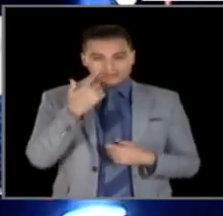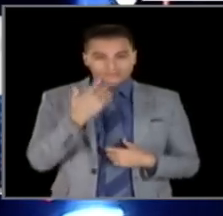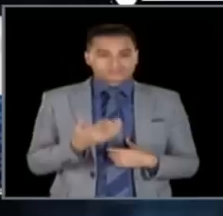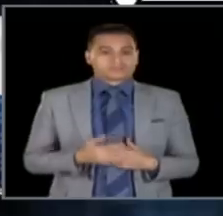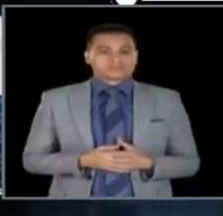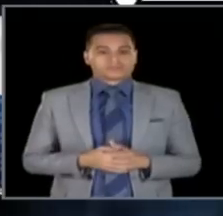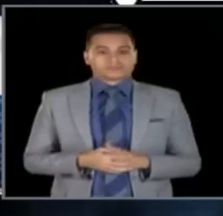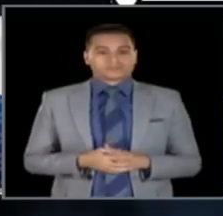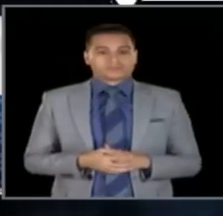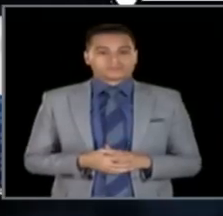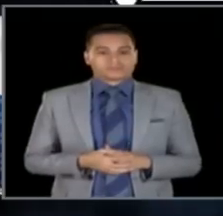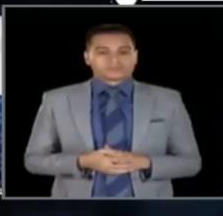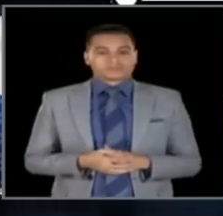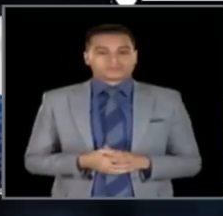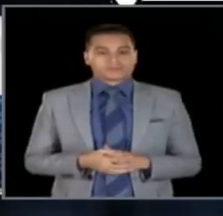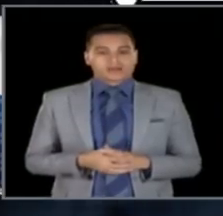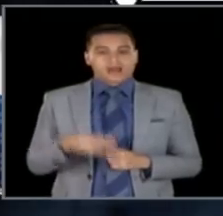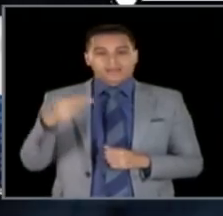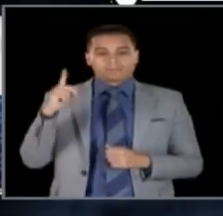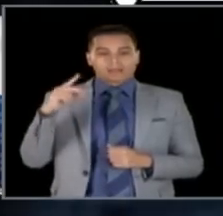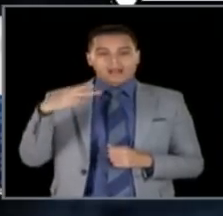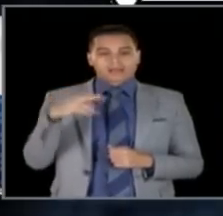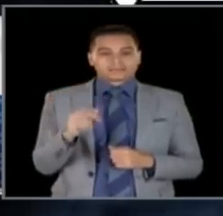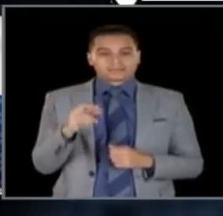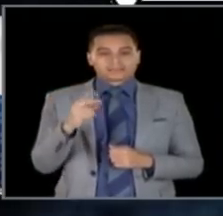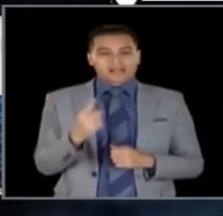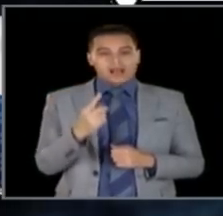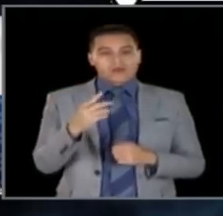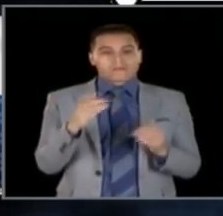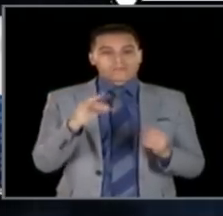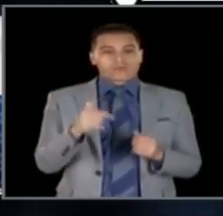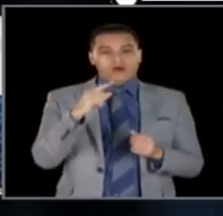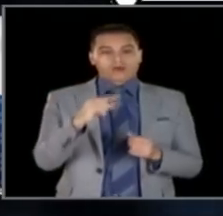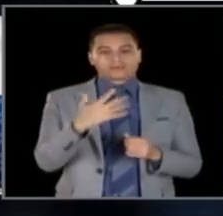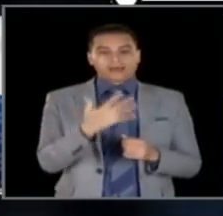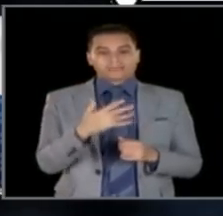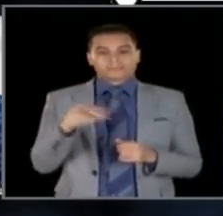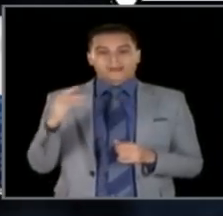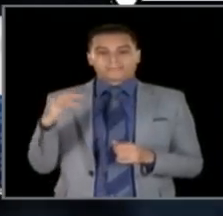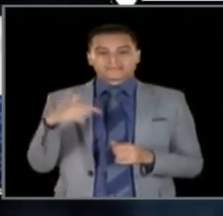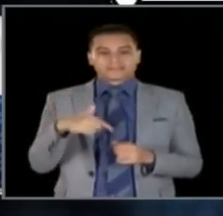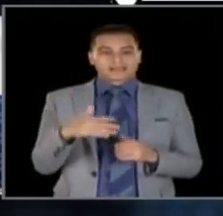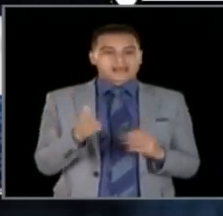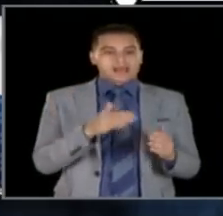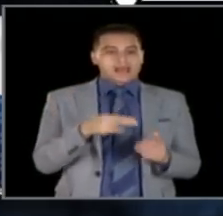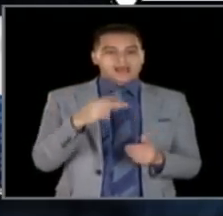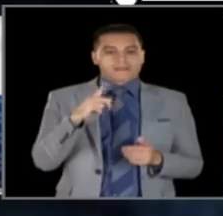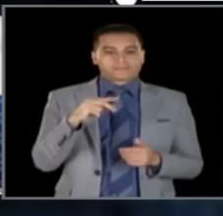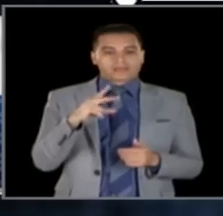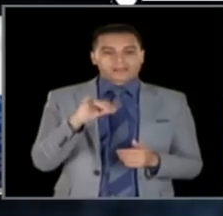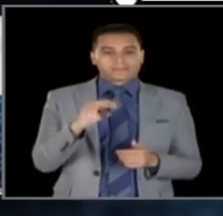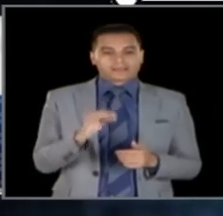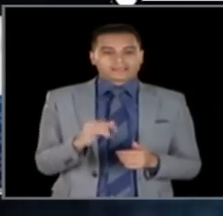ناقص 5. عبد العزيز الأول، مراد الخامس، محمد السادس، عبد